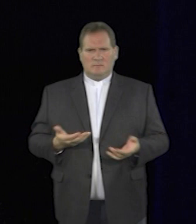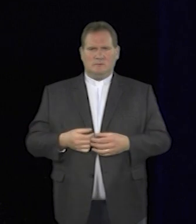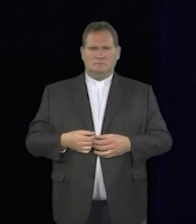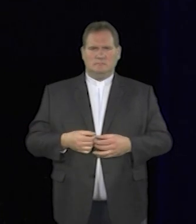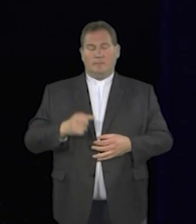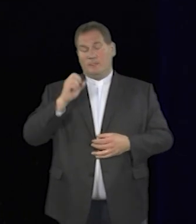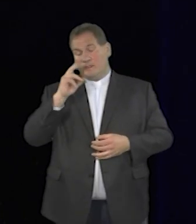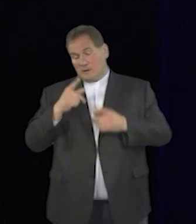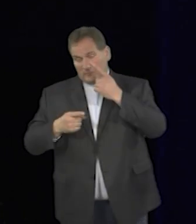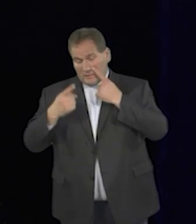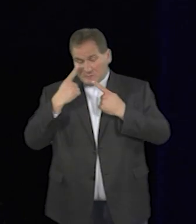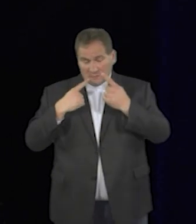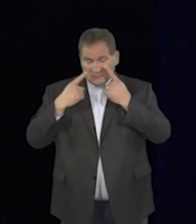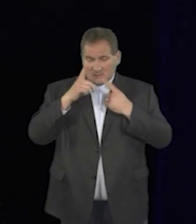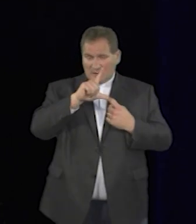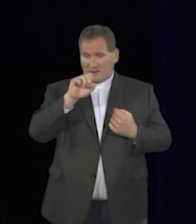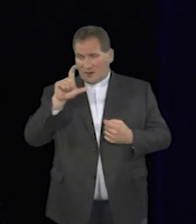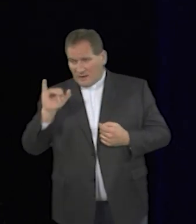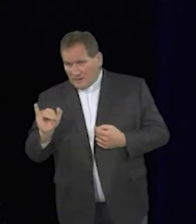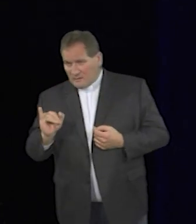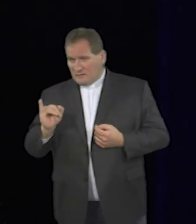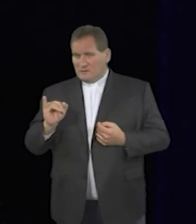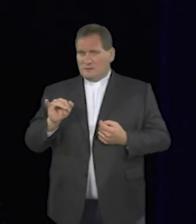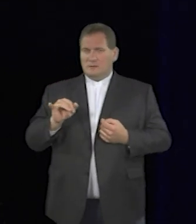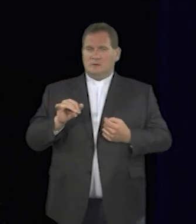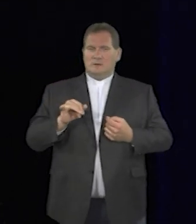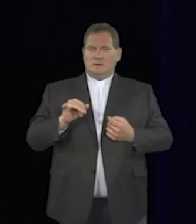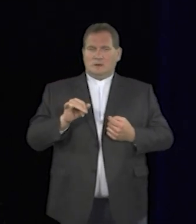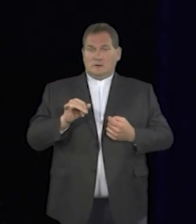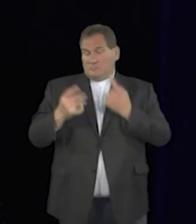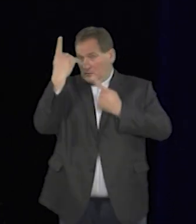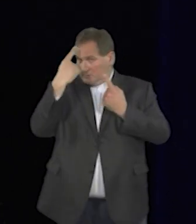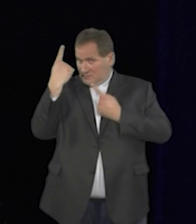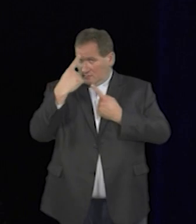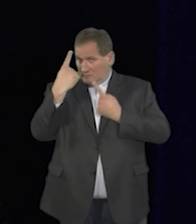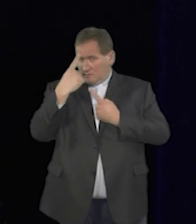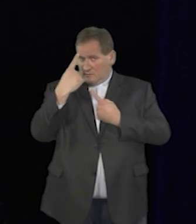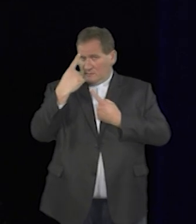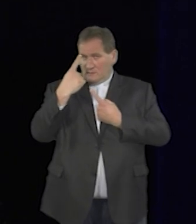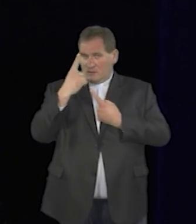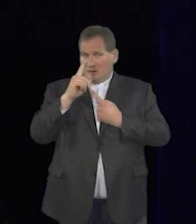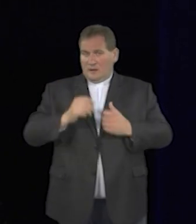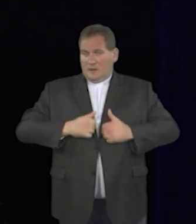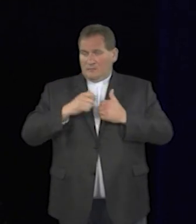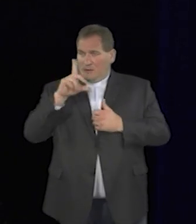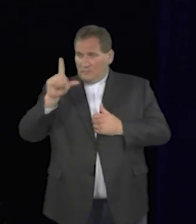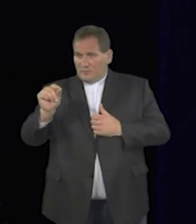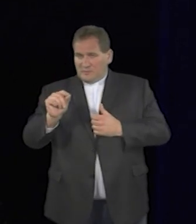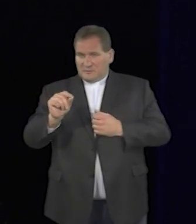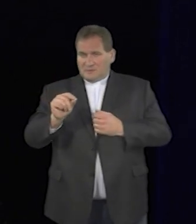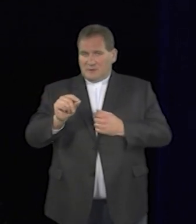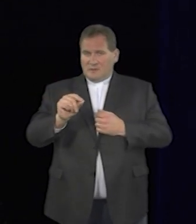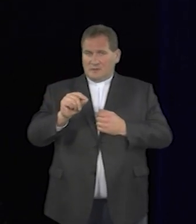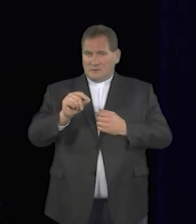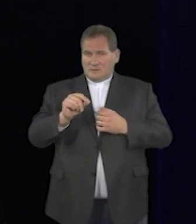Tak płaczącej pannie Lali przyszła myśl dzika, ażeby pójść wreszcie za mąż,